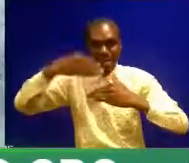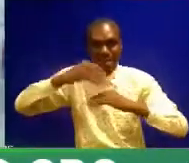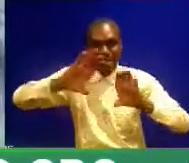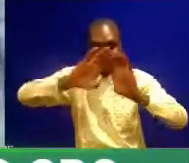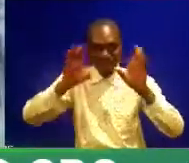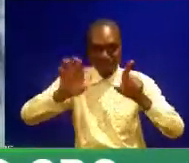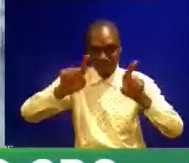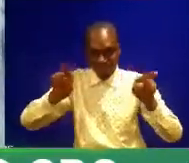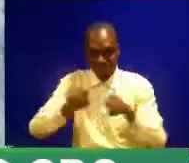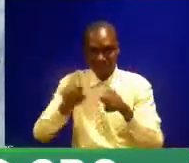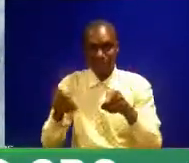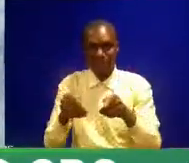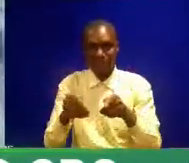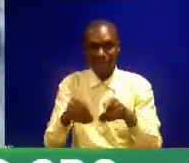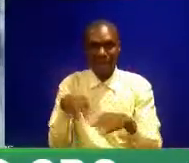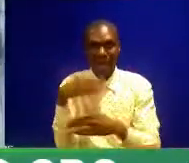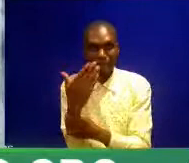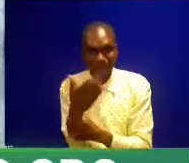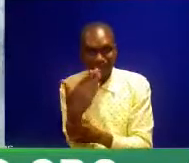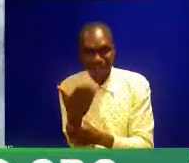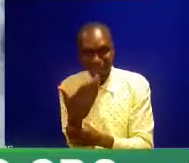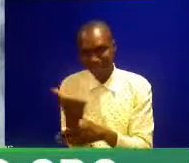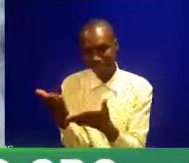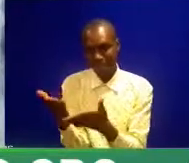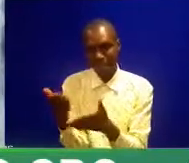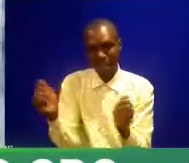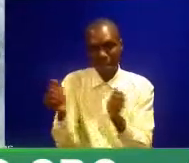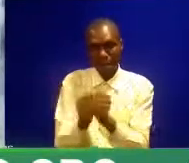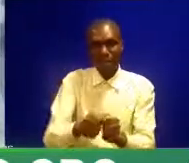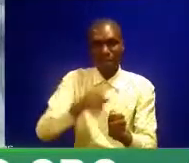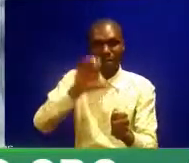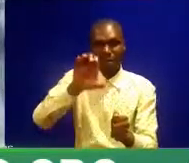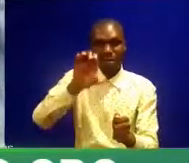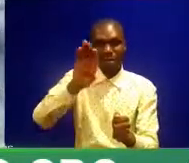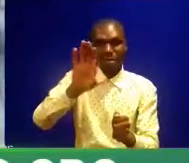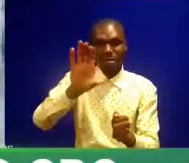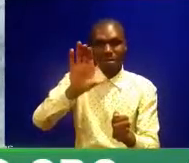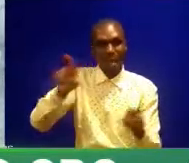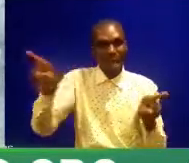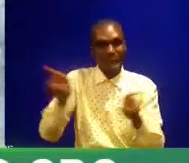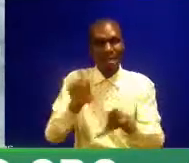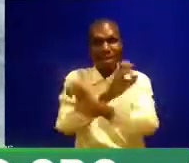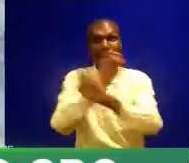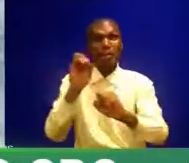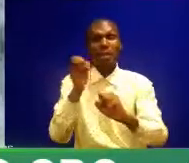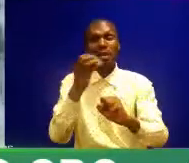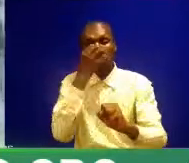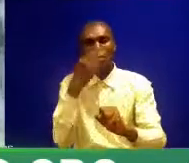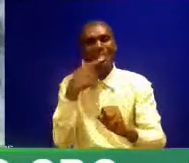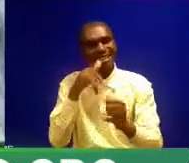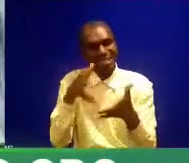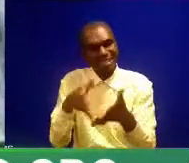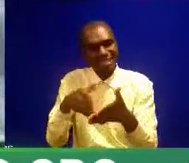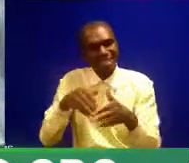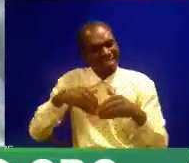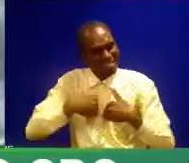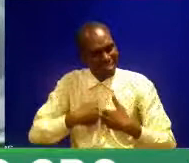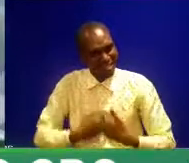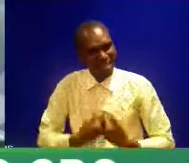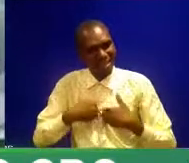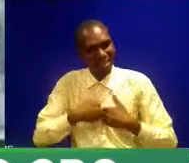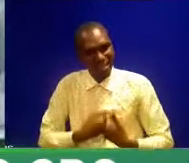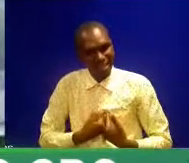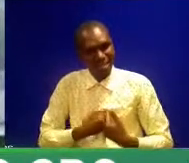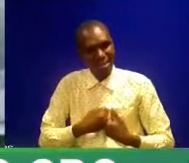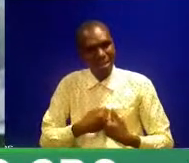ebyo igora nale kumusabanga asense emo ya CBC bila lyo monna kwenza iterobia yende kena ya kongu ya sumbira abayuri